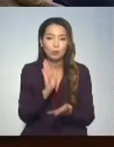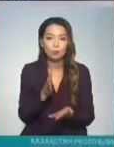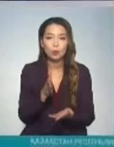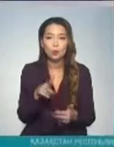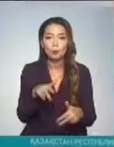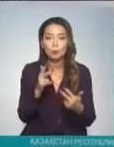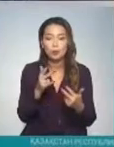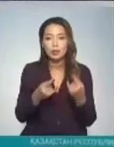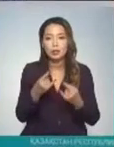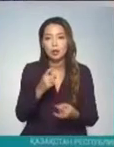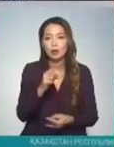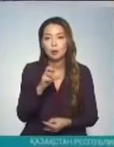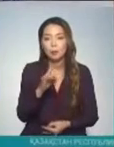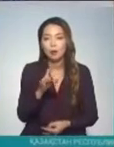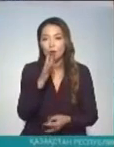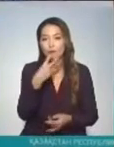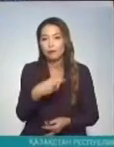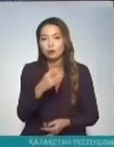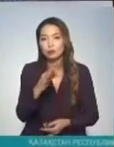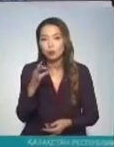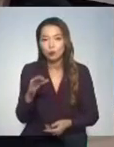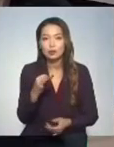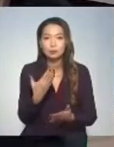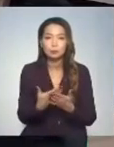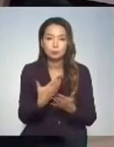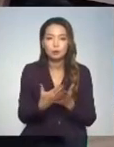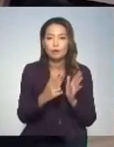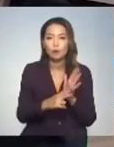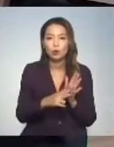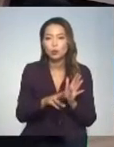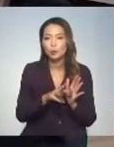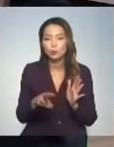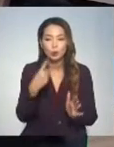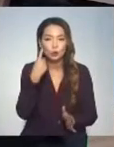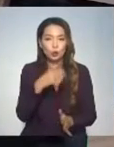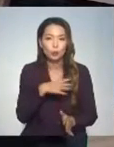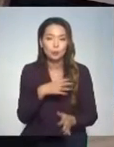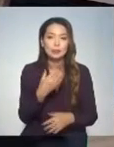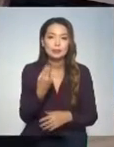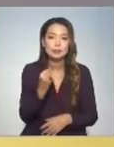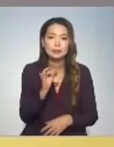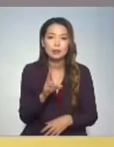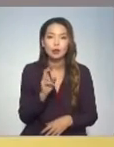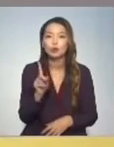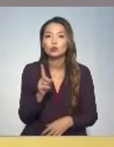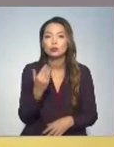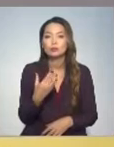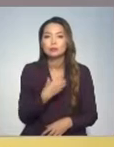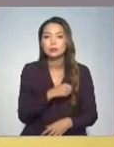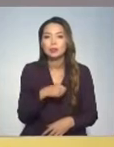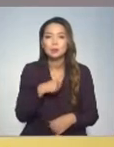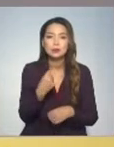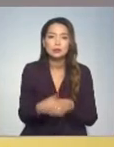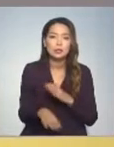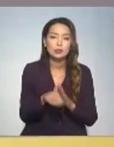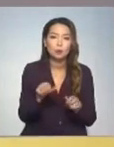эфире телеканала «Хабар» в 20:00 и займет не менее 80 минут, сообщили в ЦИКе. Что касается работы самой Центральной избирательной